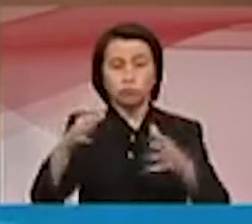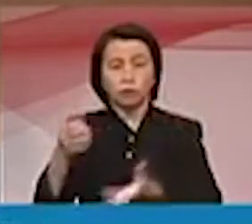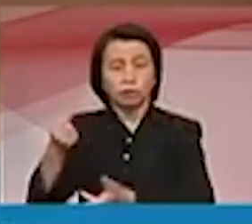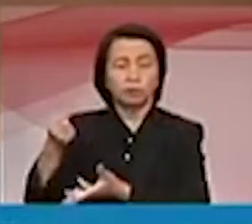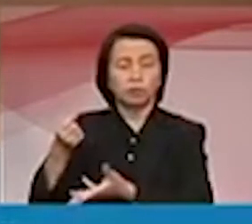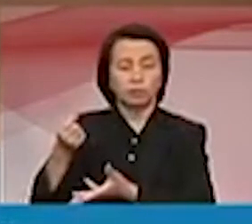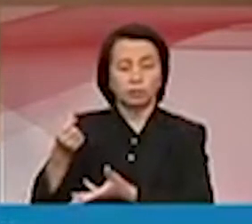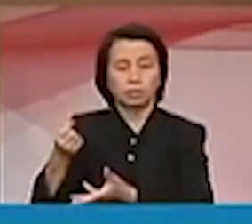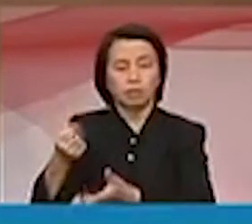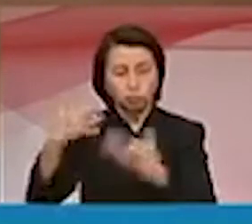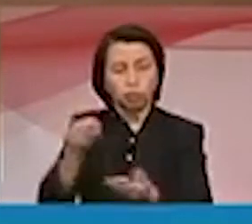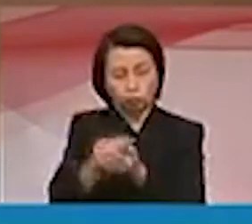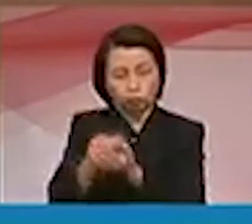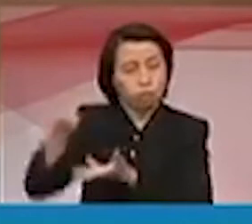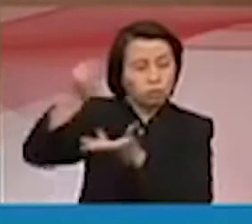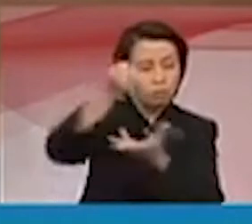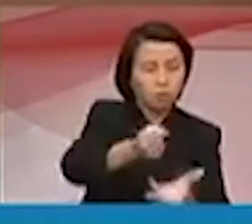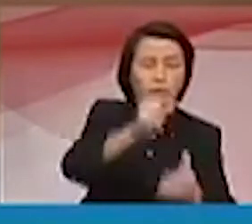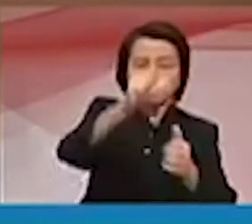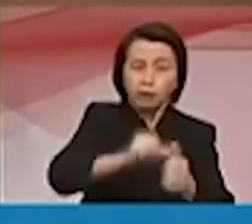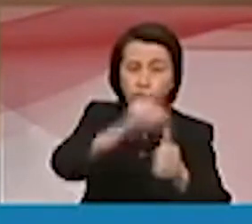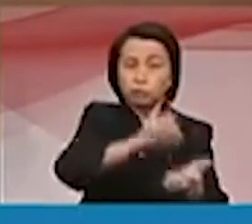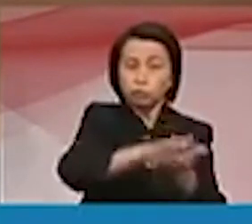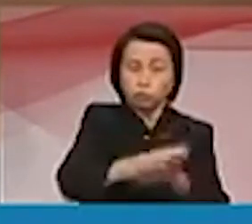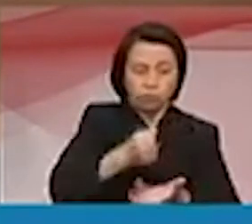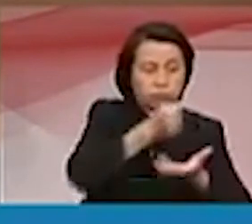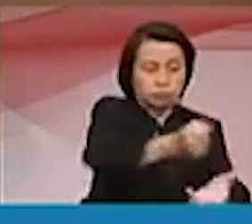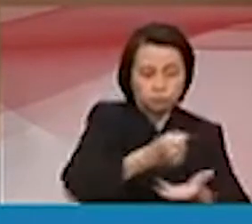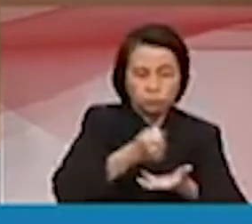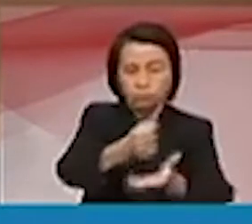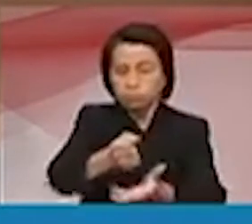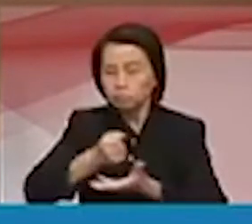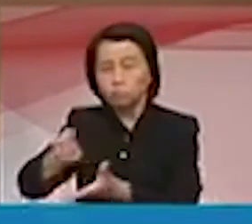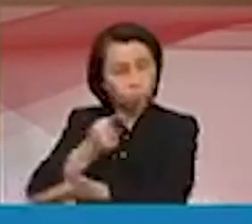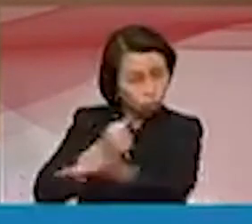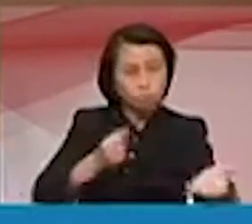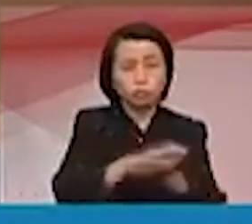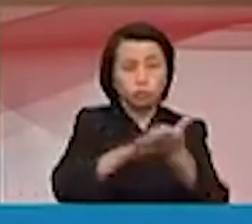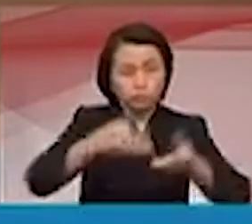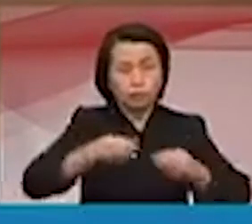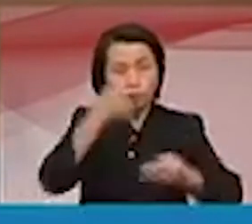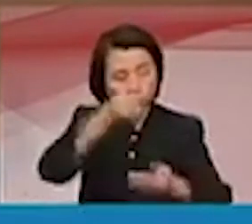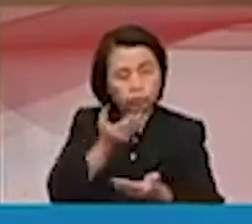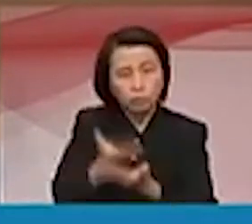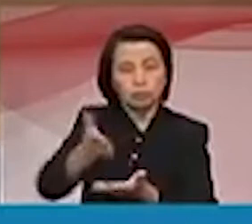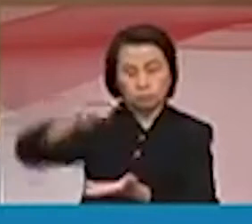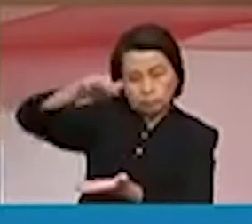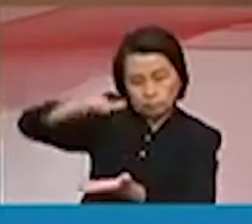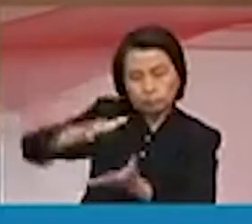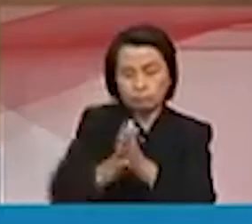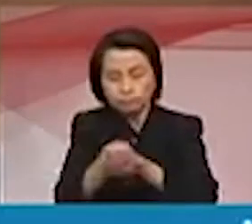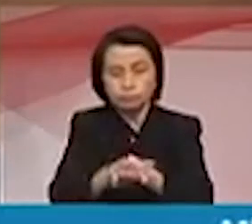menyalurkan peruntukan kepada setiap sekolah untuk membeli hand sanitizer, mungkin